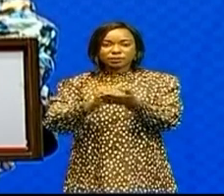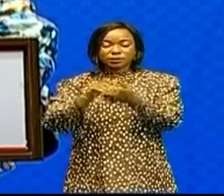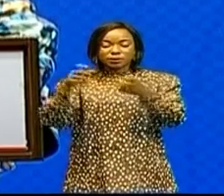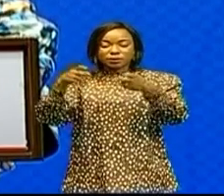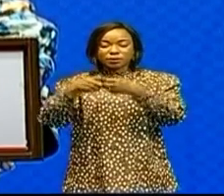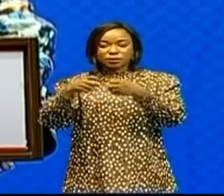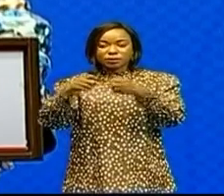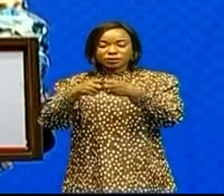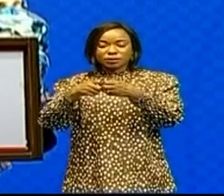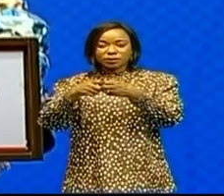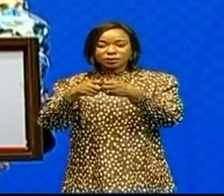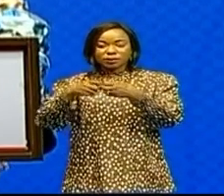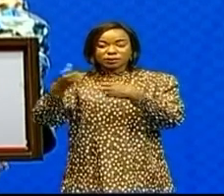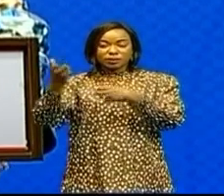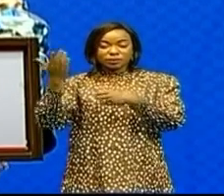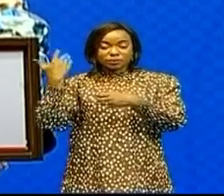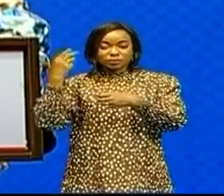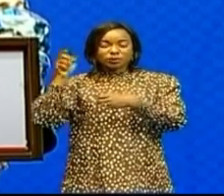de la Tchopo.